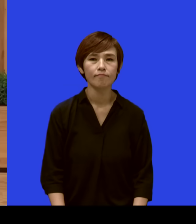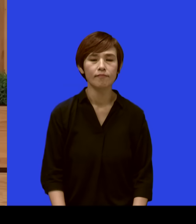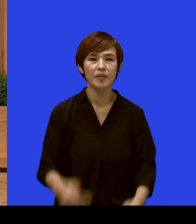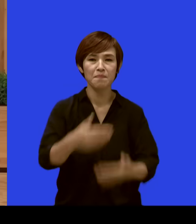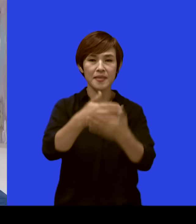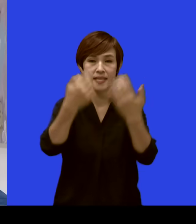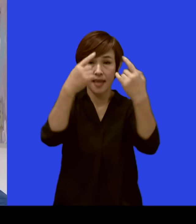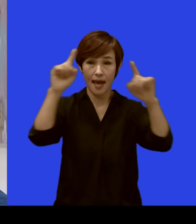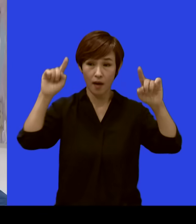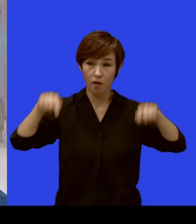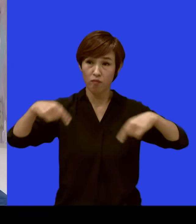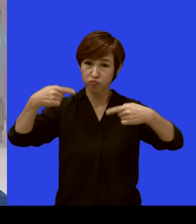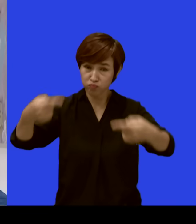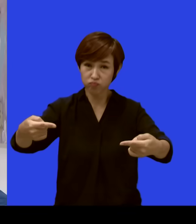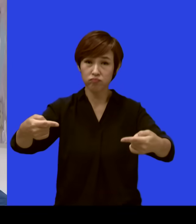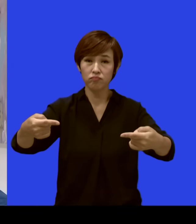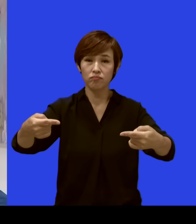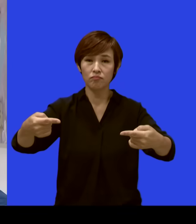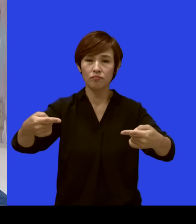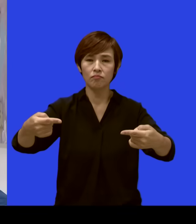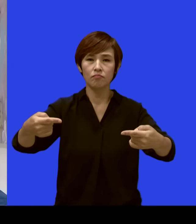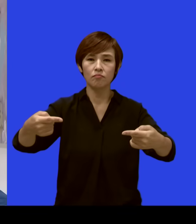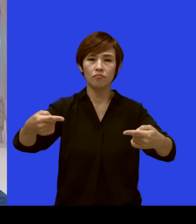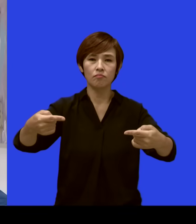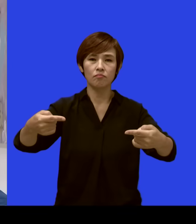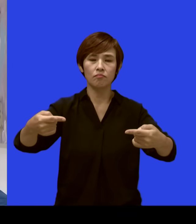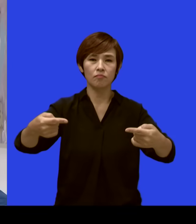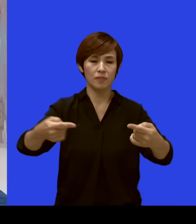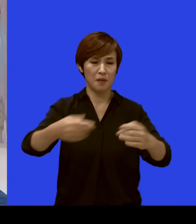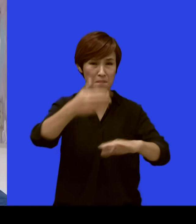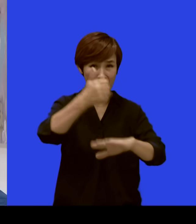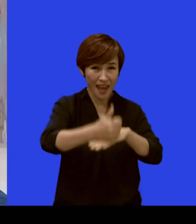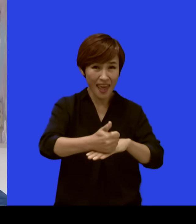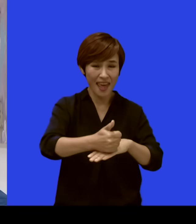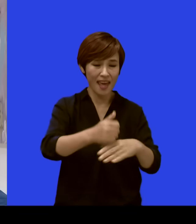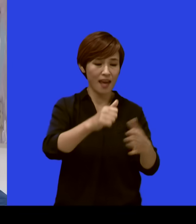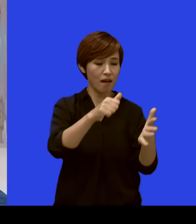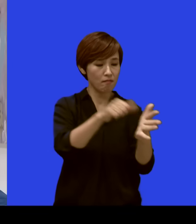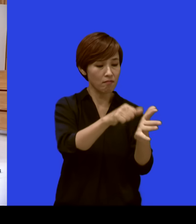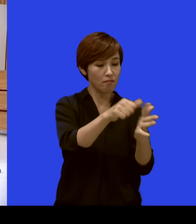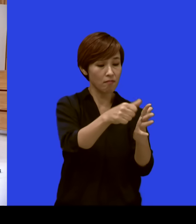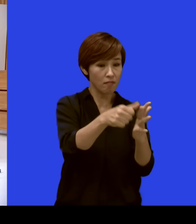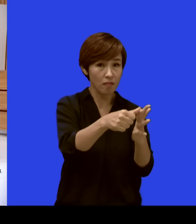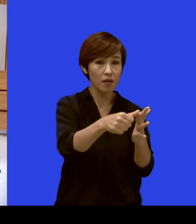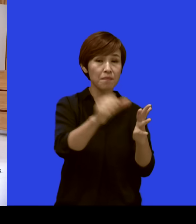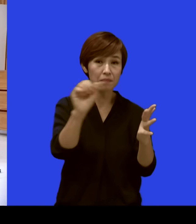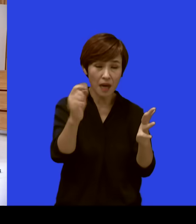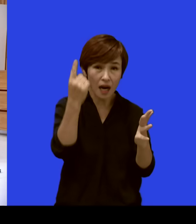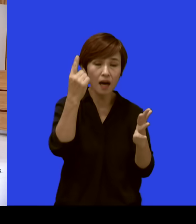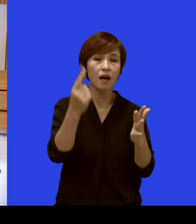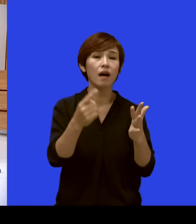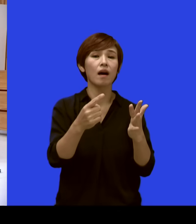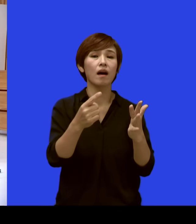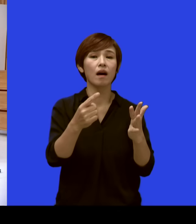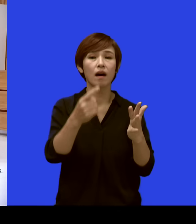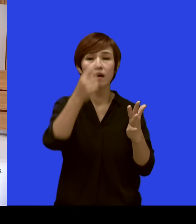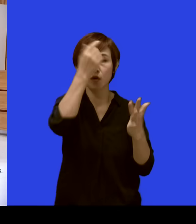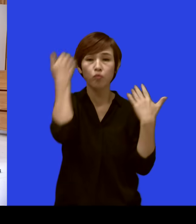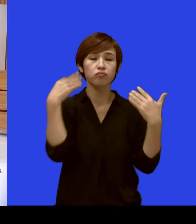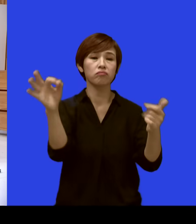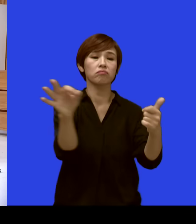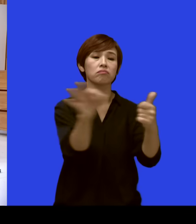미대를 갔더니 새 아이의 막내니까 다둥이 장학금이 나와요. 그래서